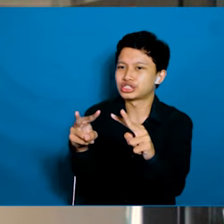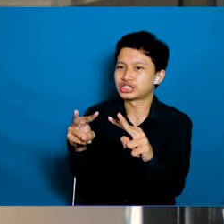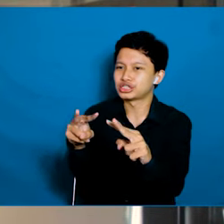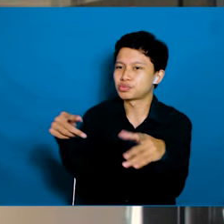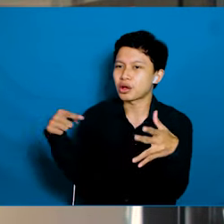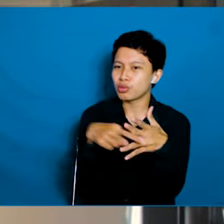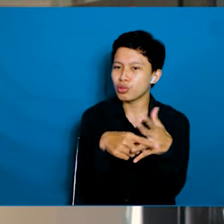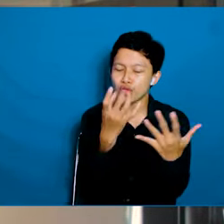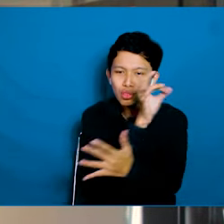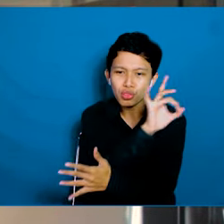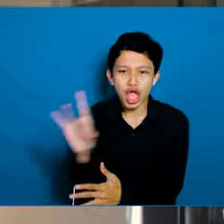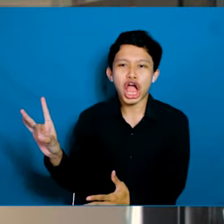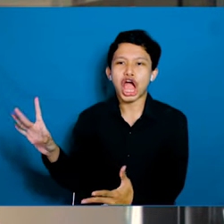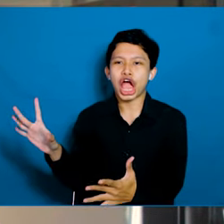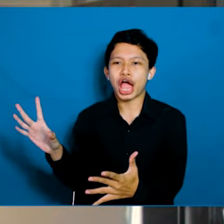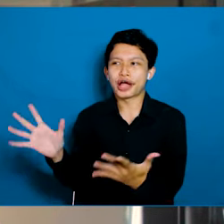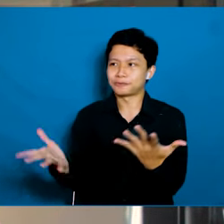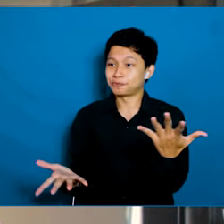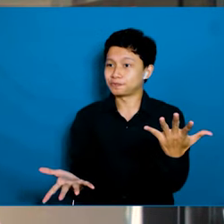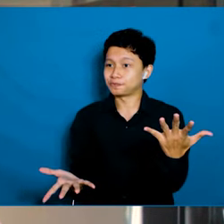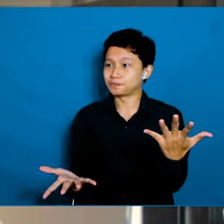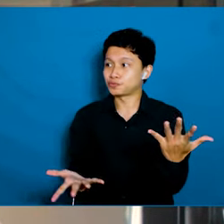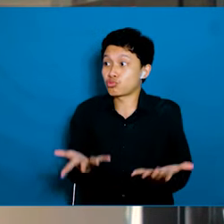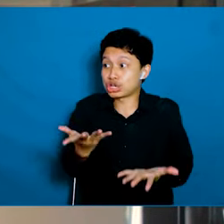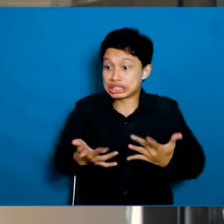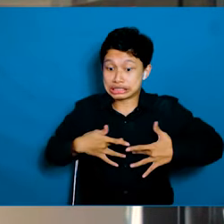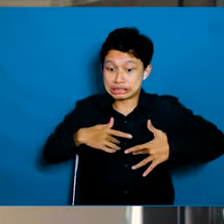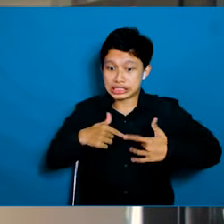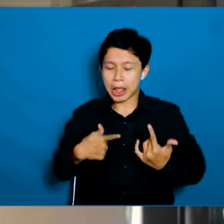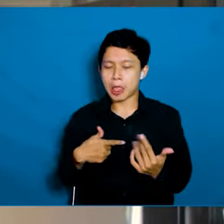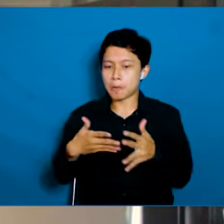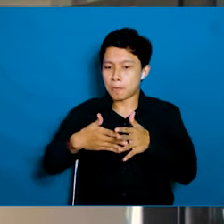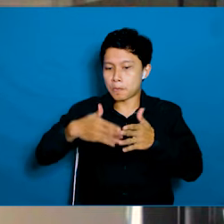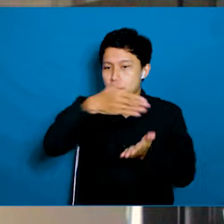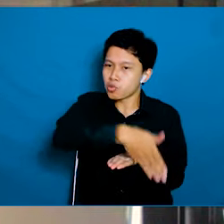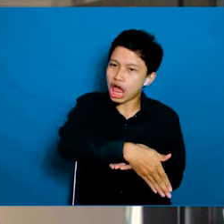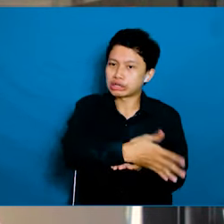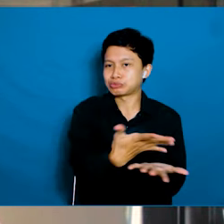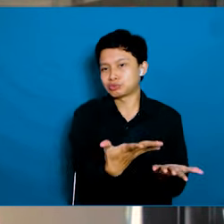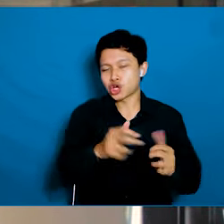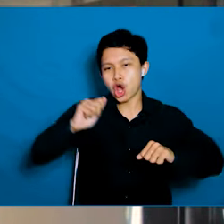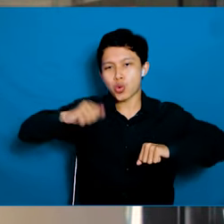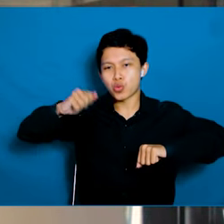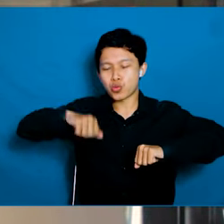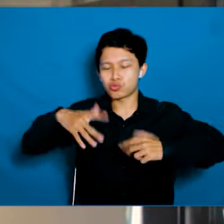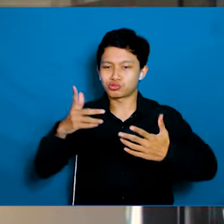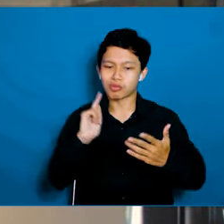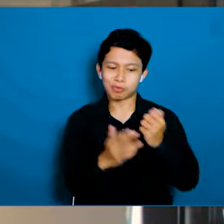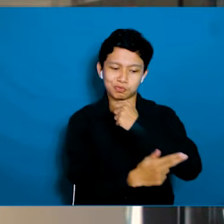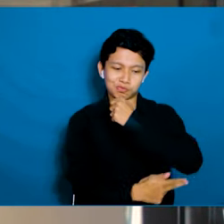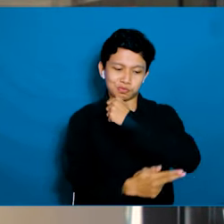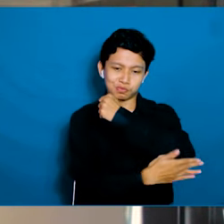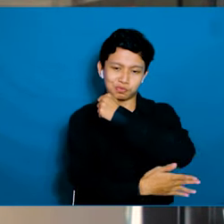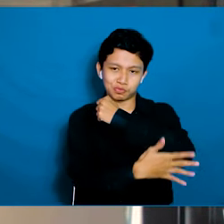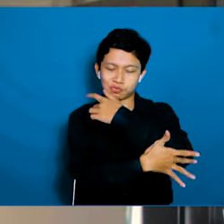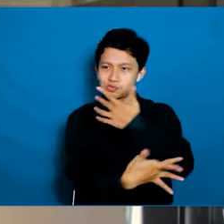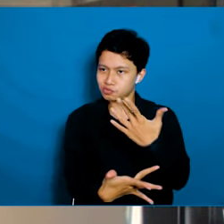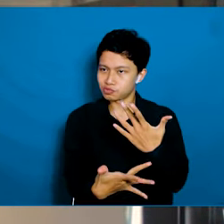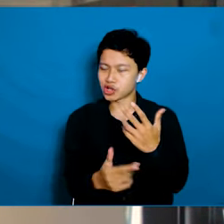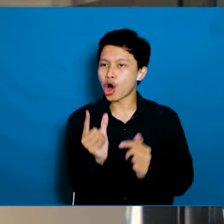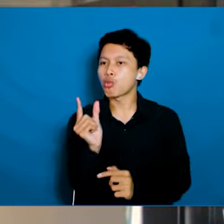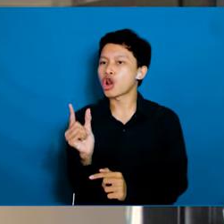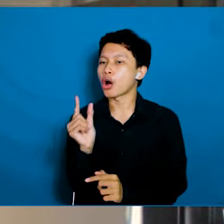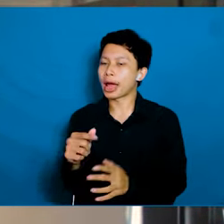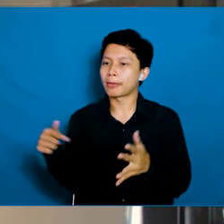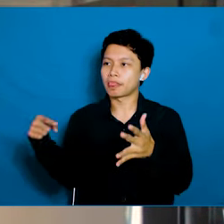hilang. Dan ini kalau saya pikir ini melanggar konstitusi nih, karena undang-undang yang dilanggar, bahwa di